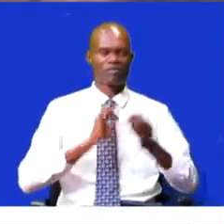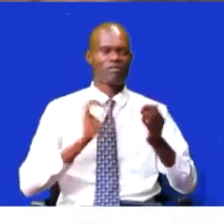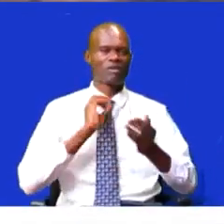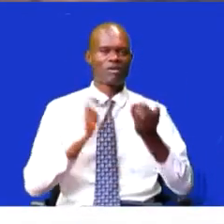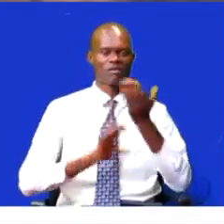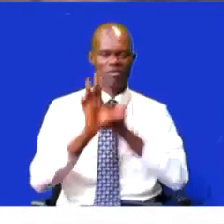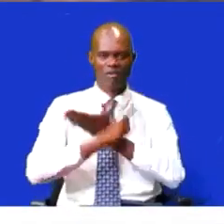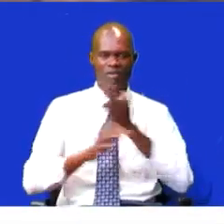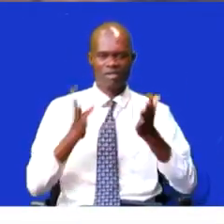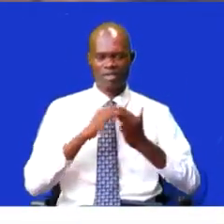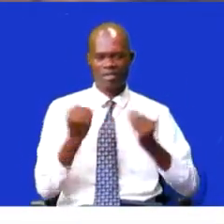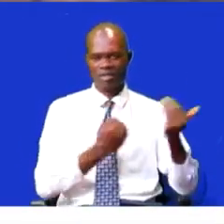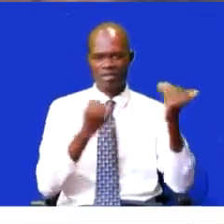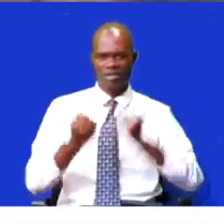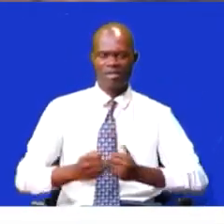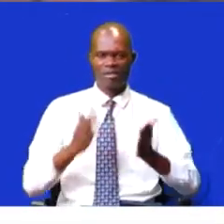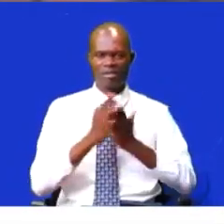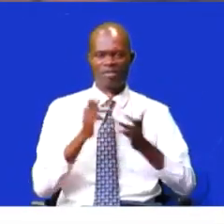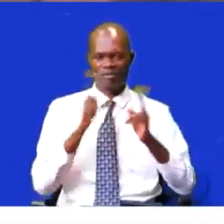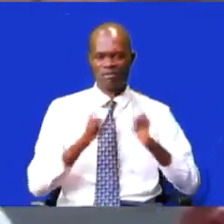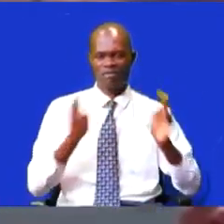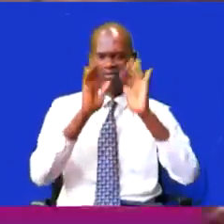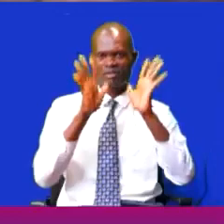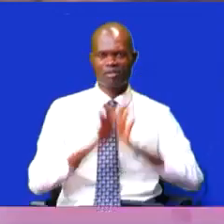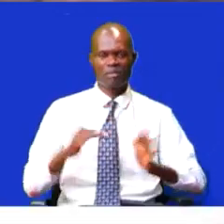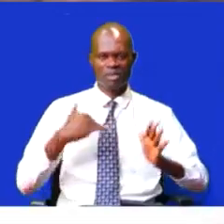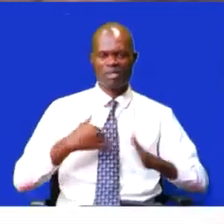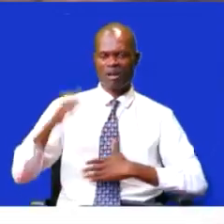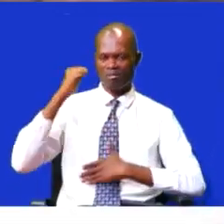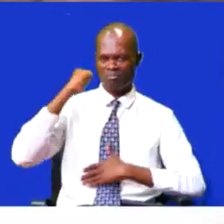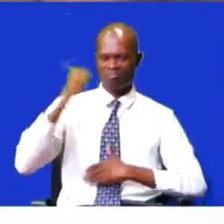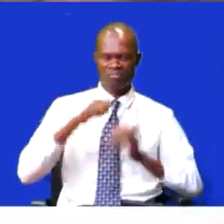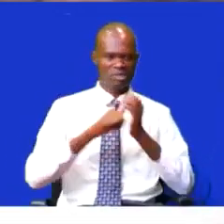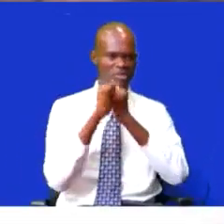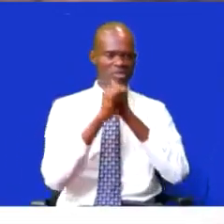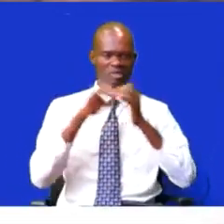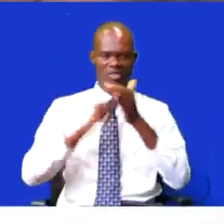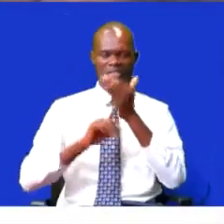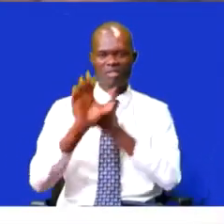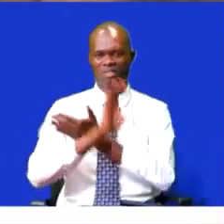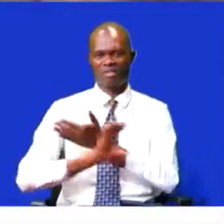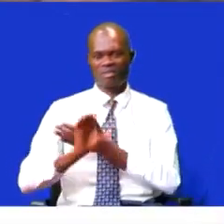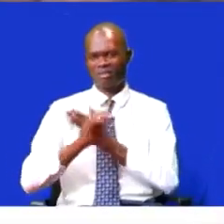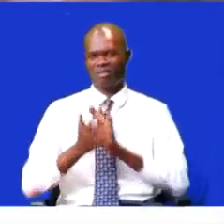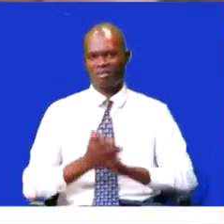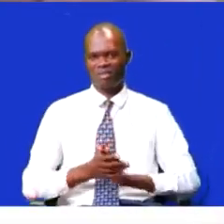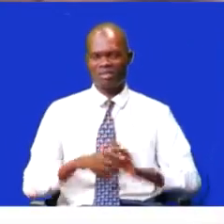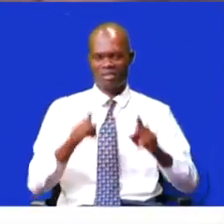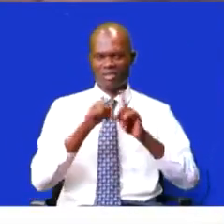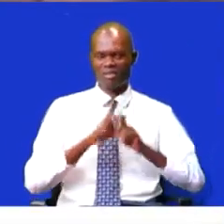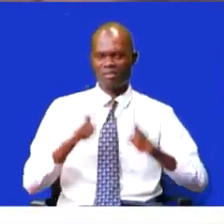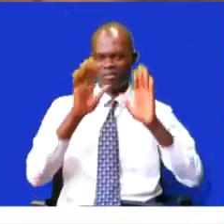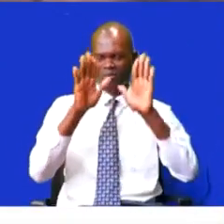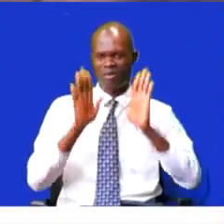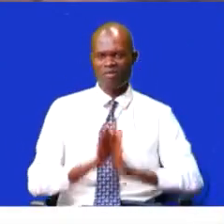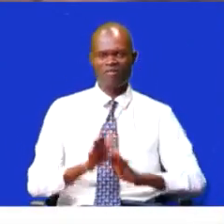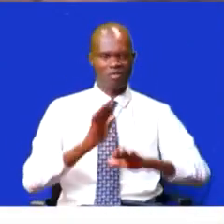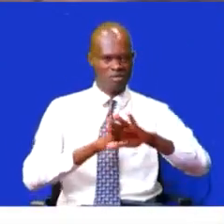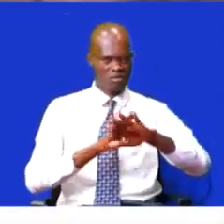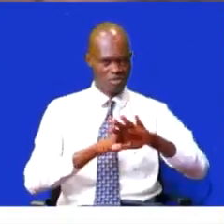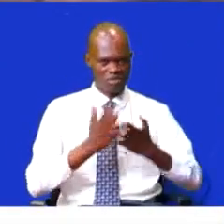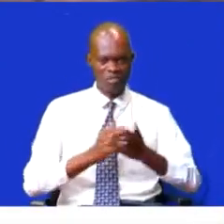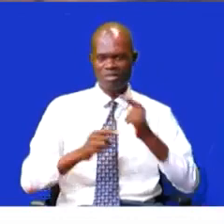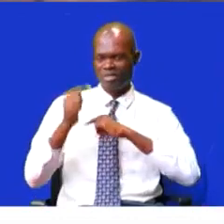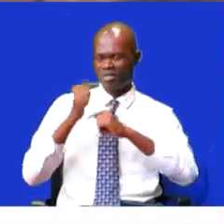children. It is important to create political stability in our country. Ni vizuri sana kutembea bila kupita